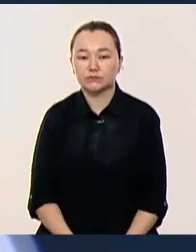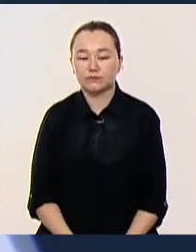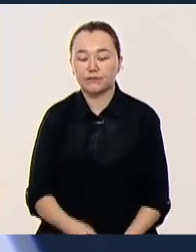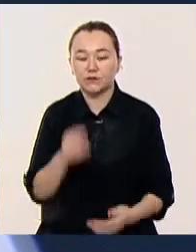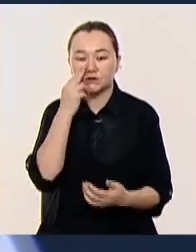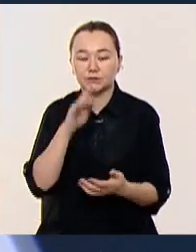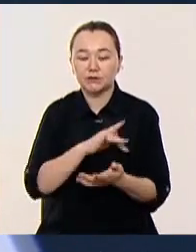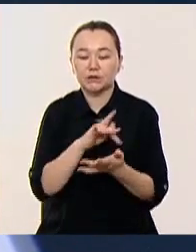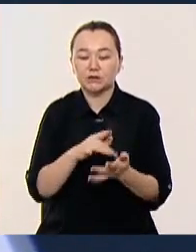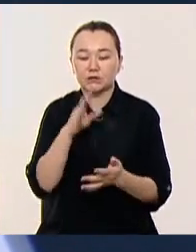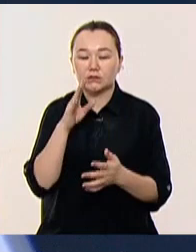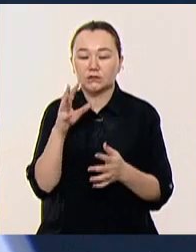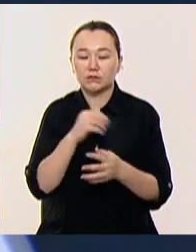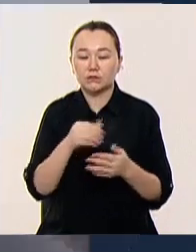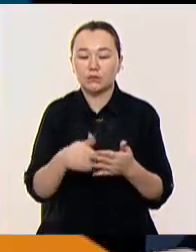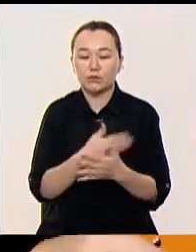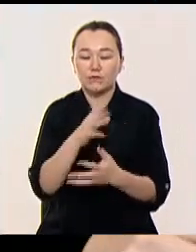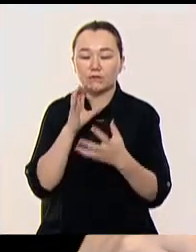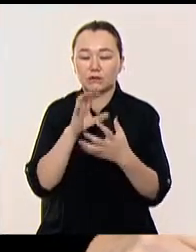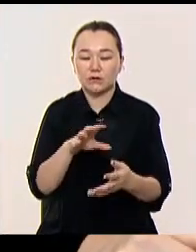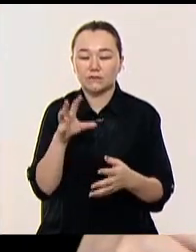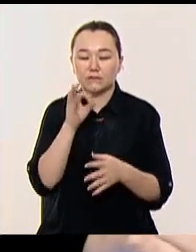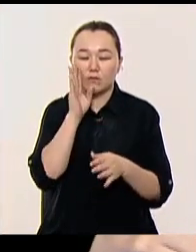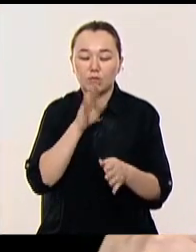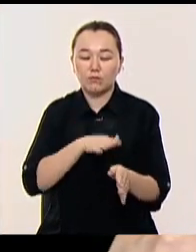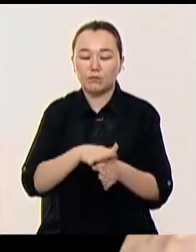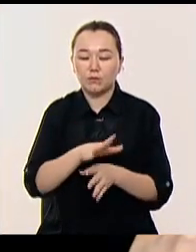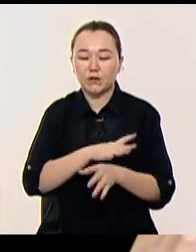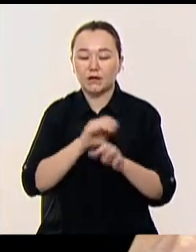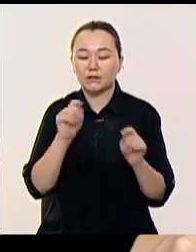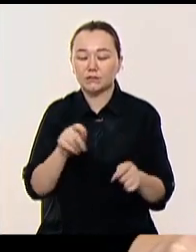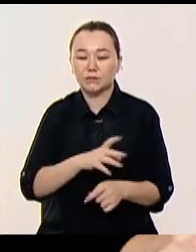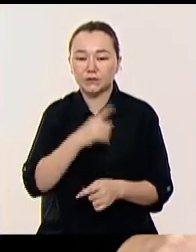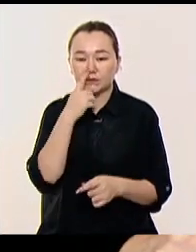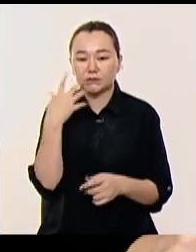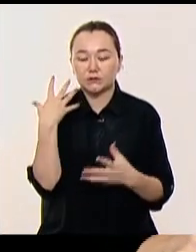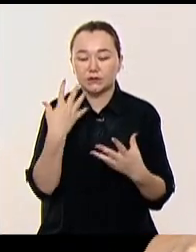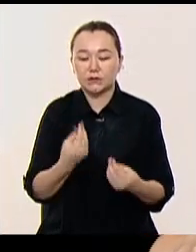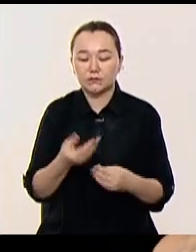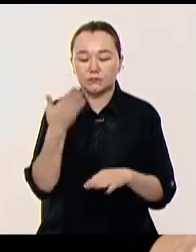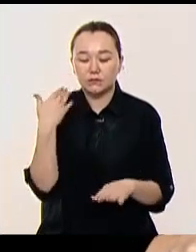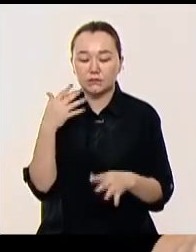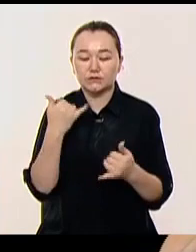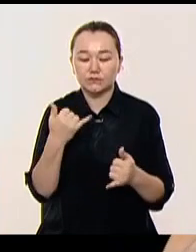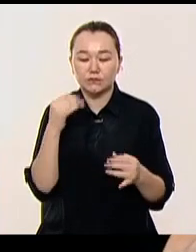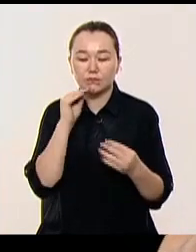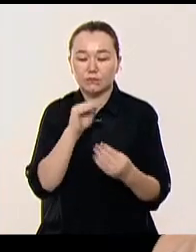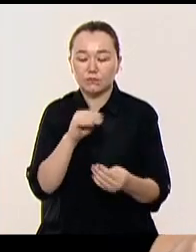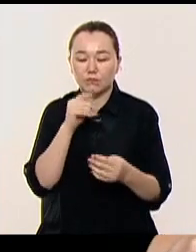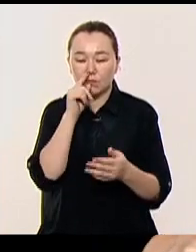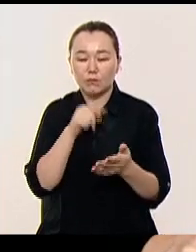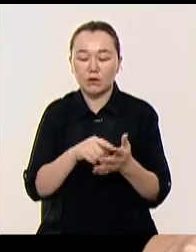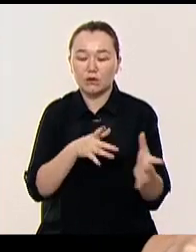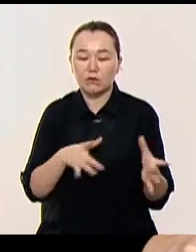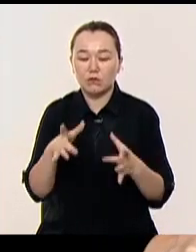В Шымкенте затопило новую транспортную развязку. Ее торжественно открыли только накануне. Но уже сегодня автомобили попали в огромную